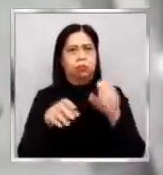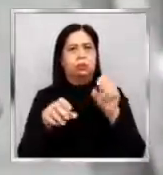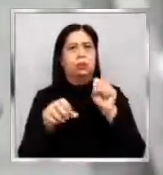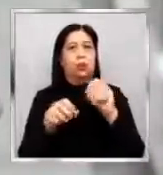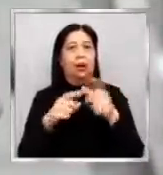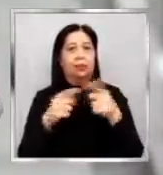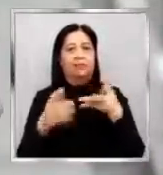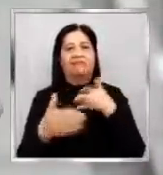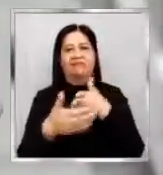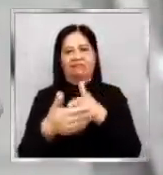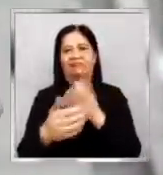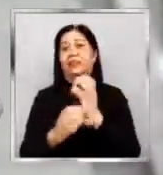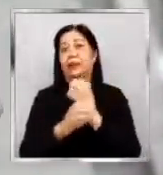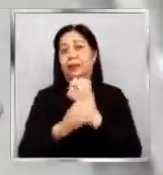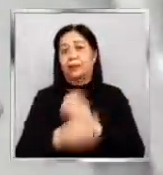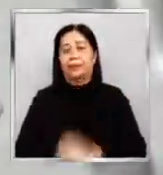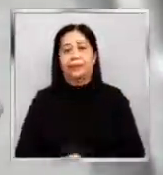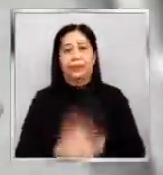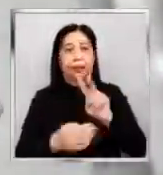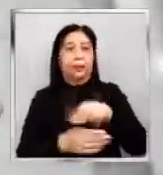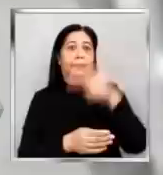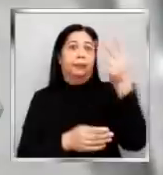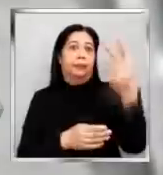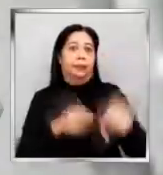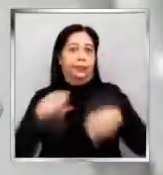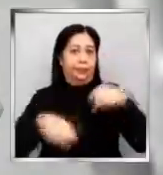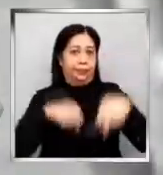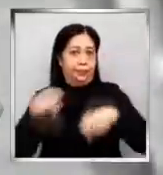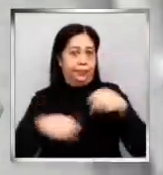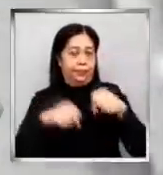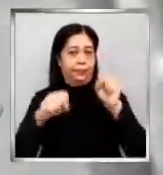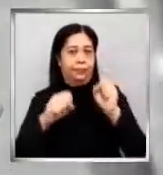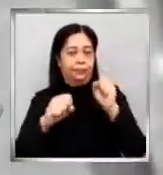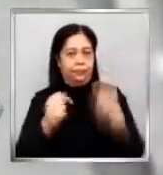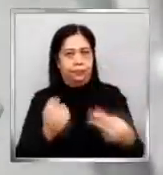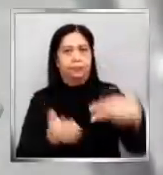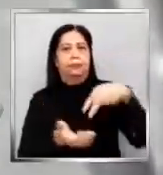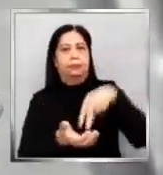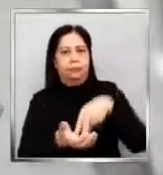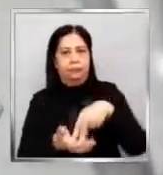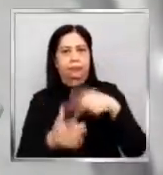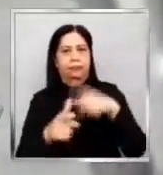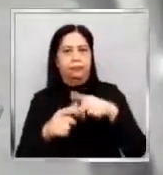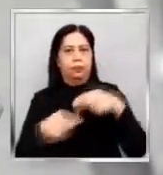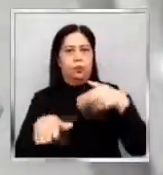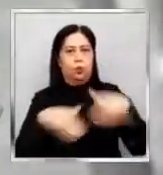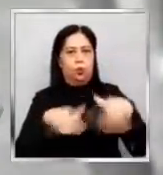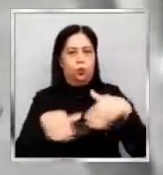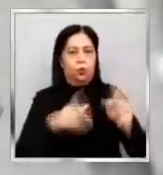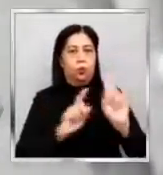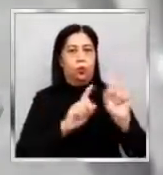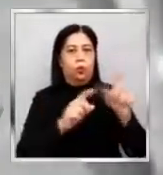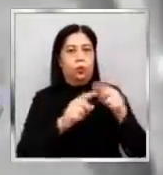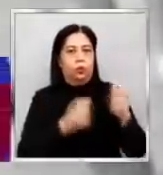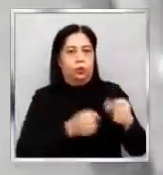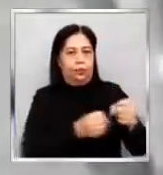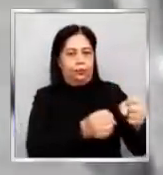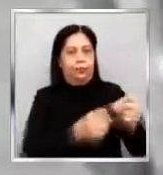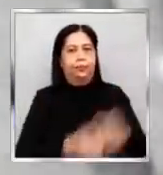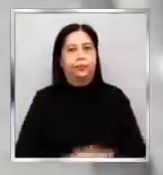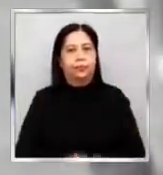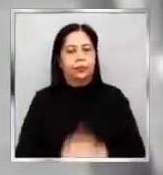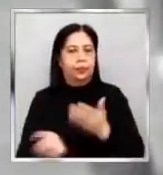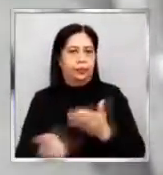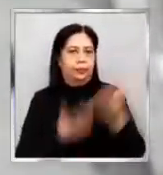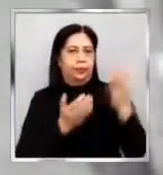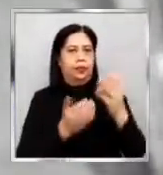kotse. Sumemplang ang siklista. Agad siyang nakatayo at nakapaglakad papunta sa tabing kalsada. Dinala sila sa Traffic